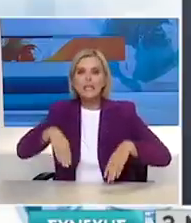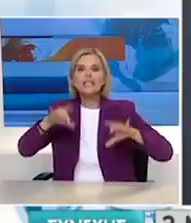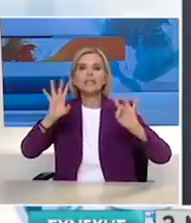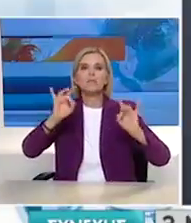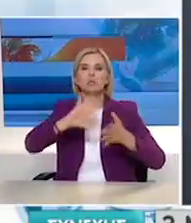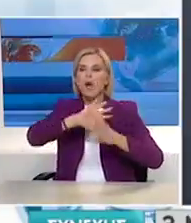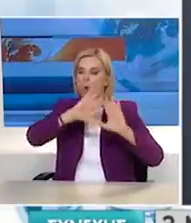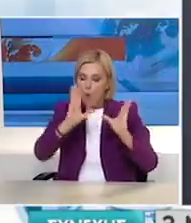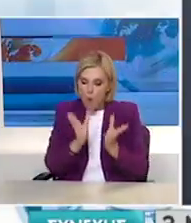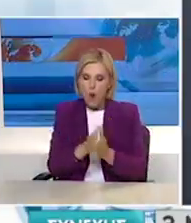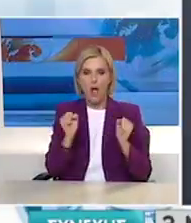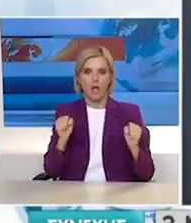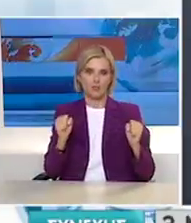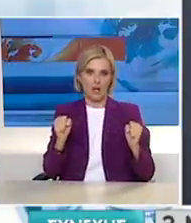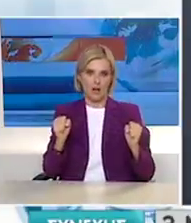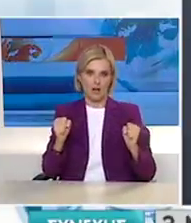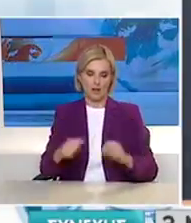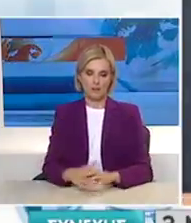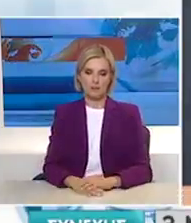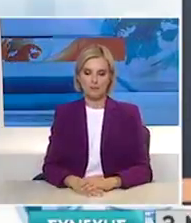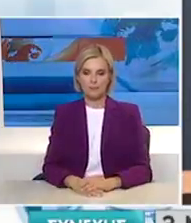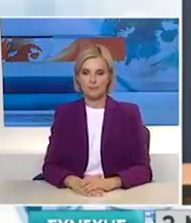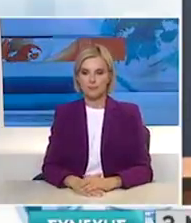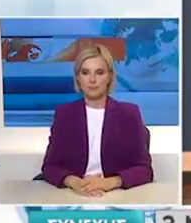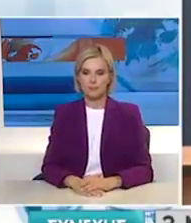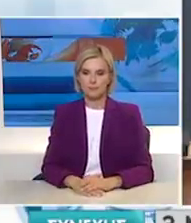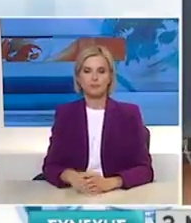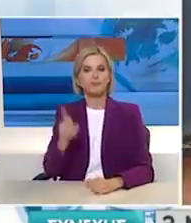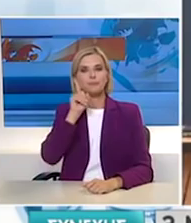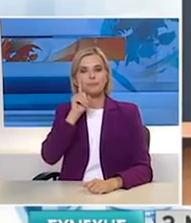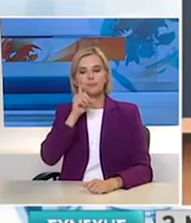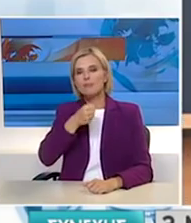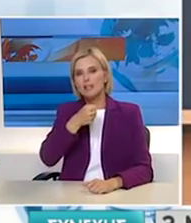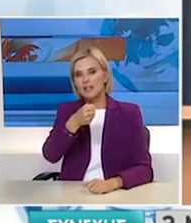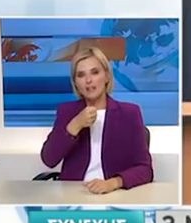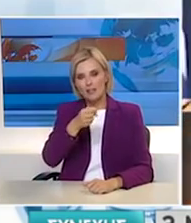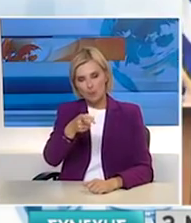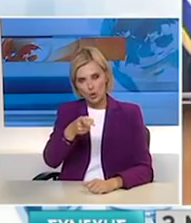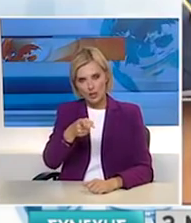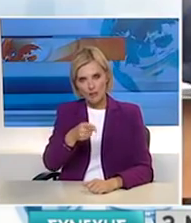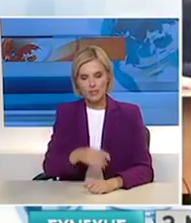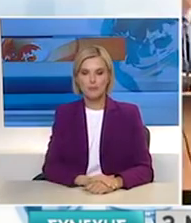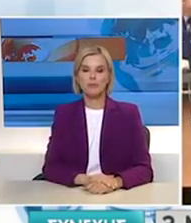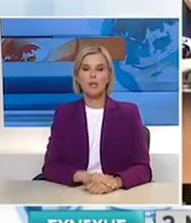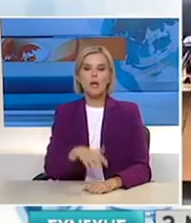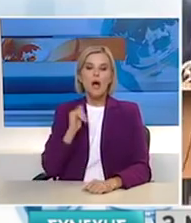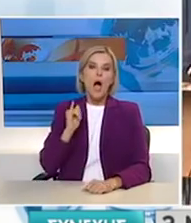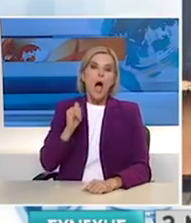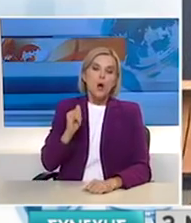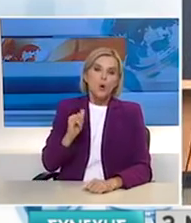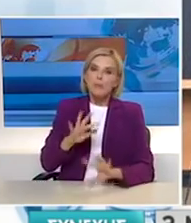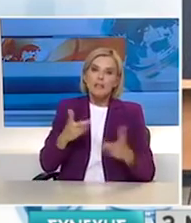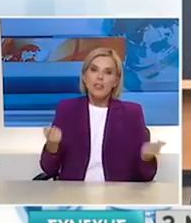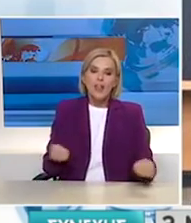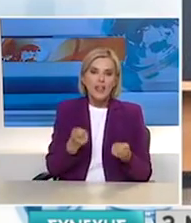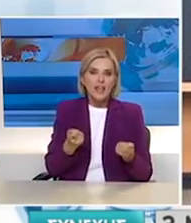μας. Η κυρία Κοστάρα από το infokids.gr. Κυρία καθηγητά, δεν έχει ληφθεί ακόμα καμία απόφαση για τα